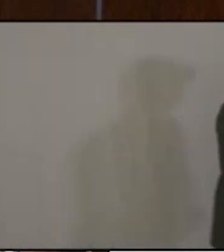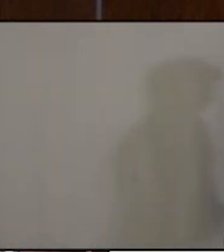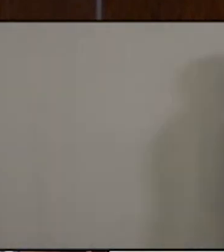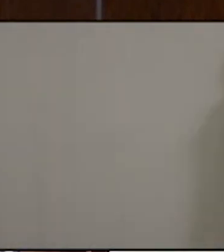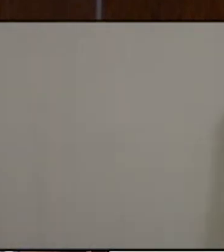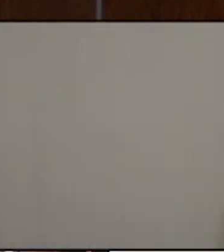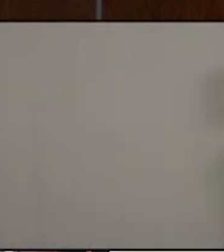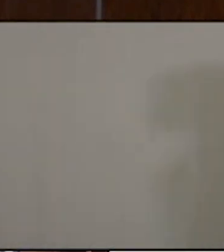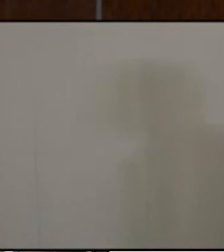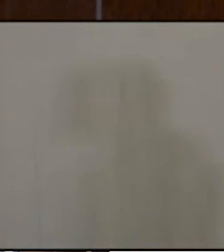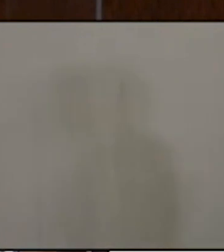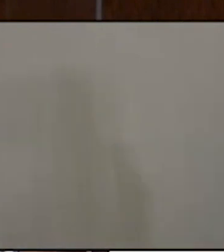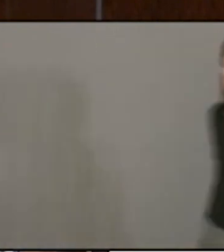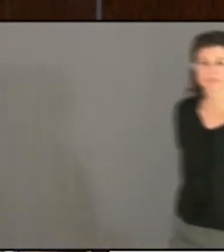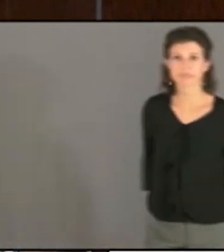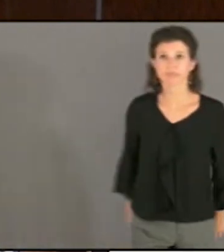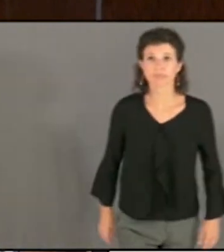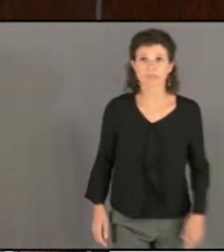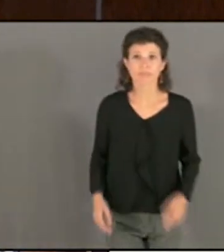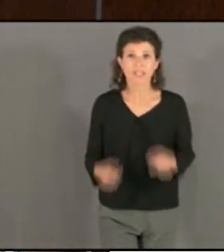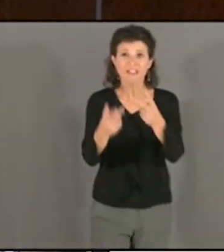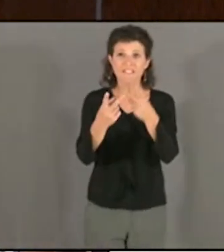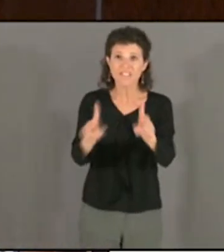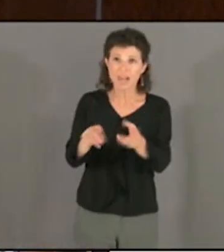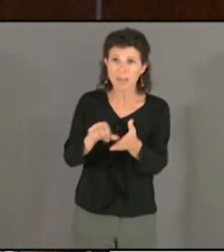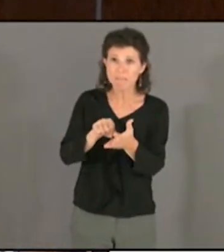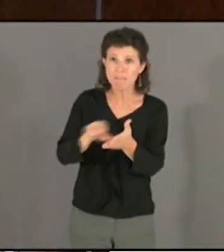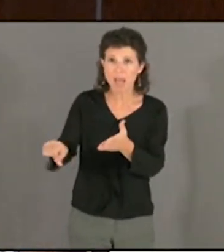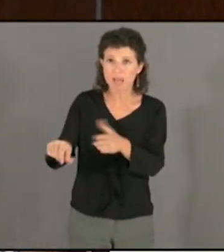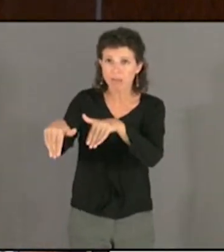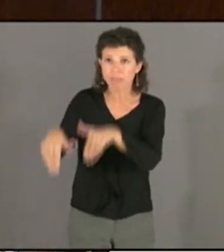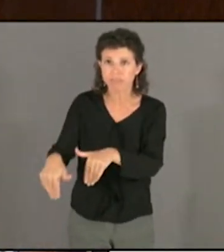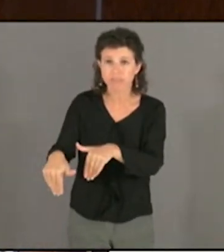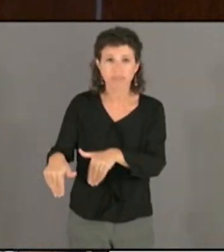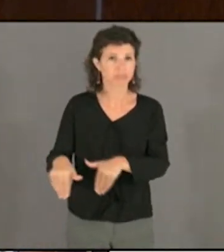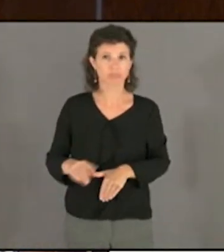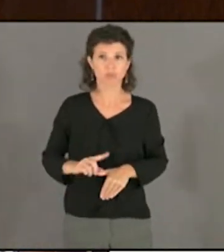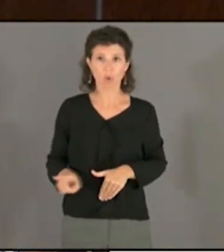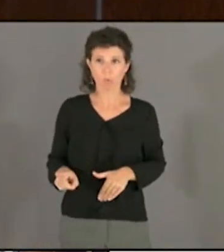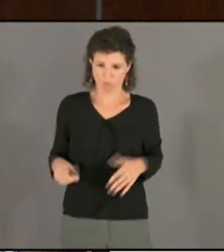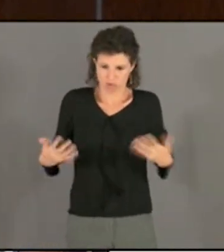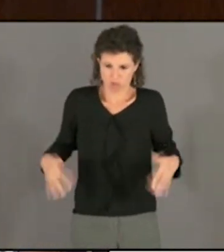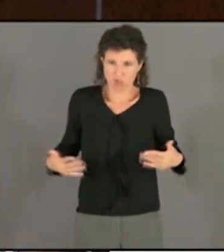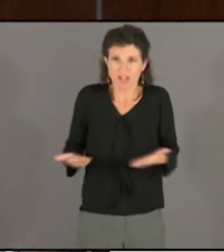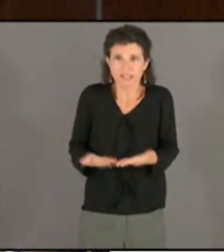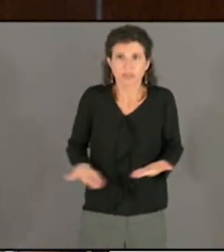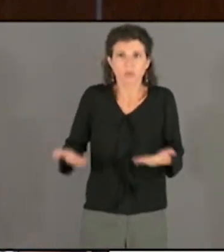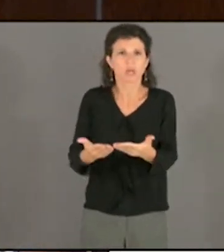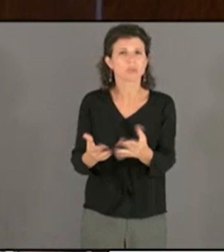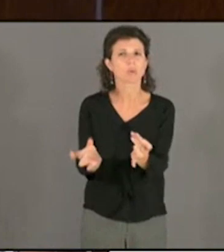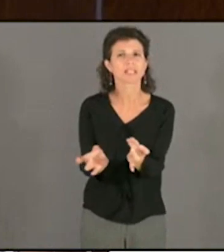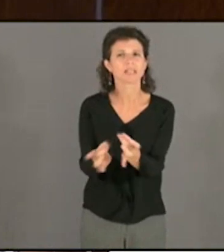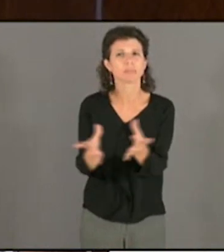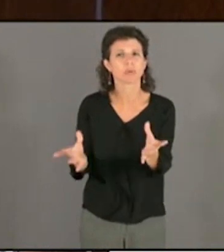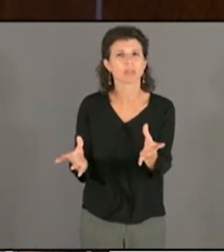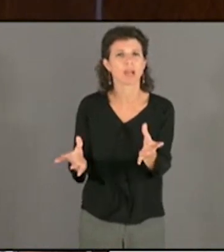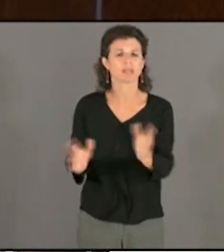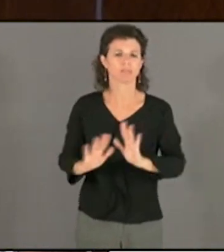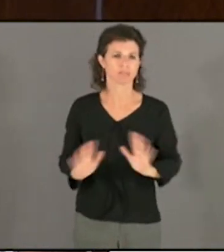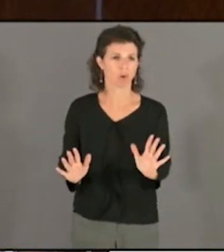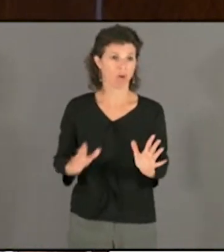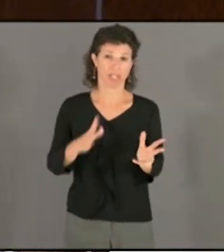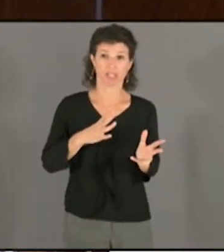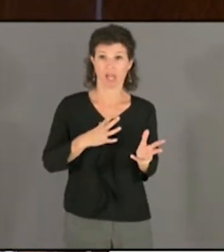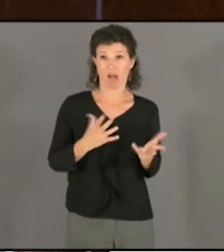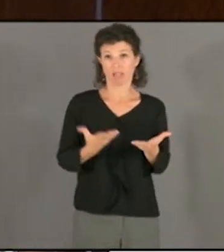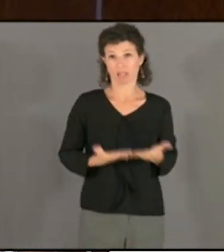charge les frais d'obsèques, et pourtant c'était là déjà un caractère exceptionnel. En dehors des actes criminels, il y a chaque jour